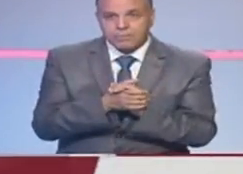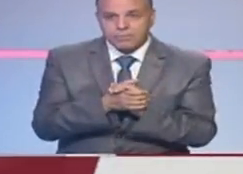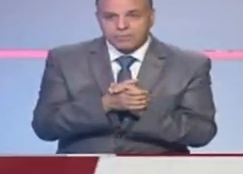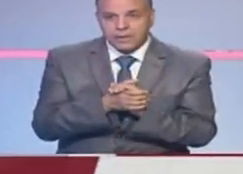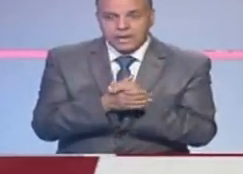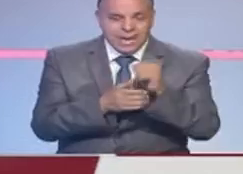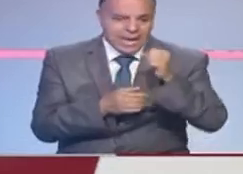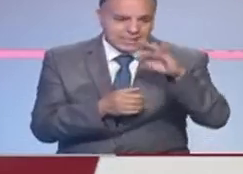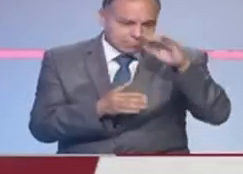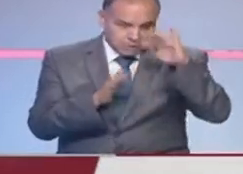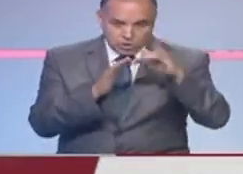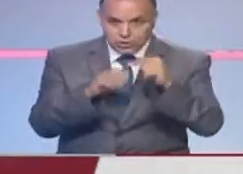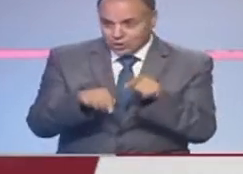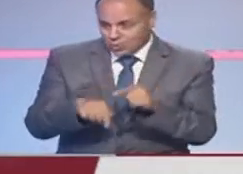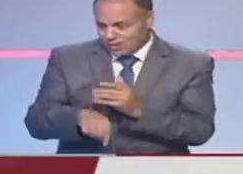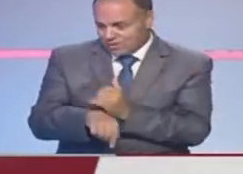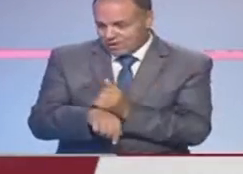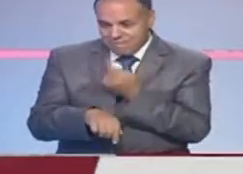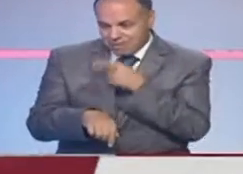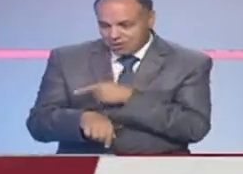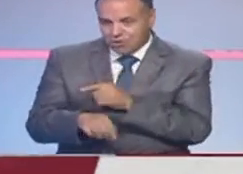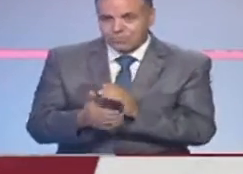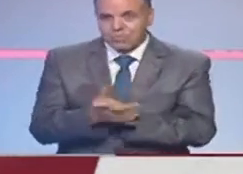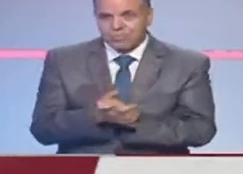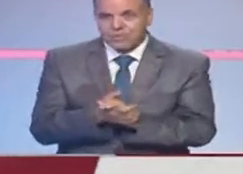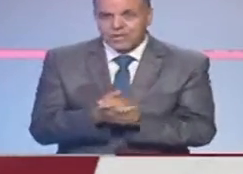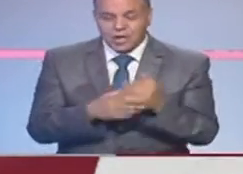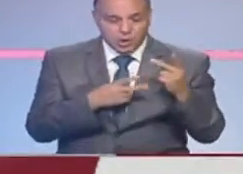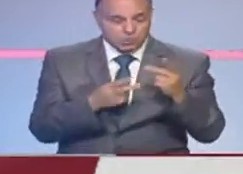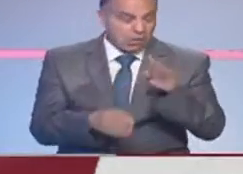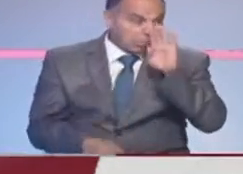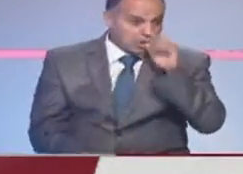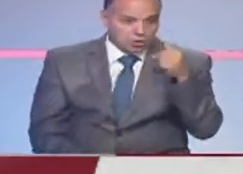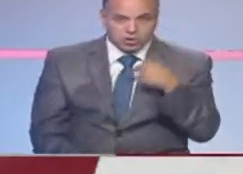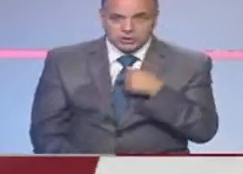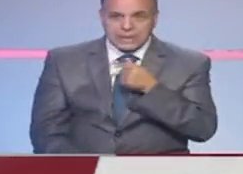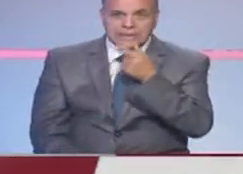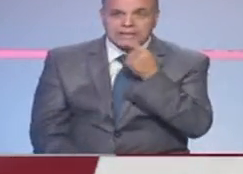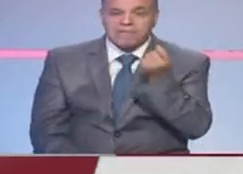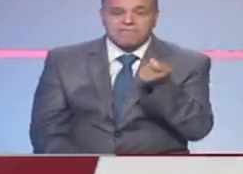71 كل شيء خشيه اليوم صدفه